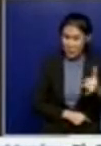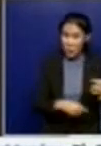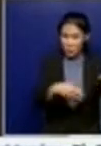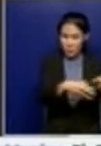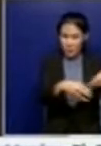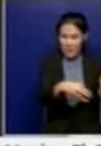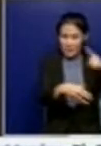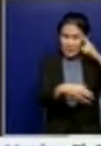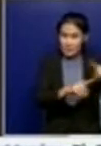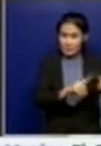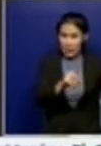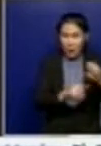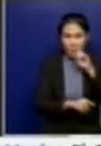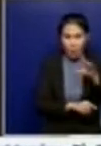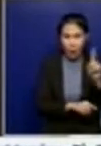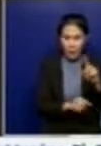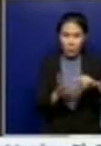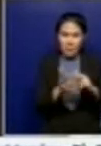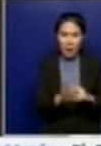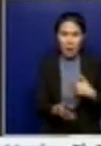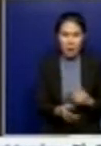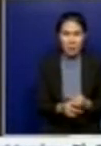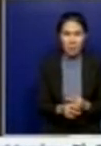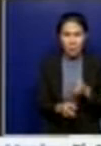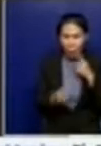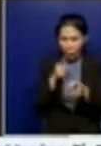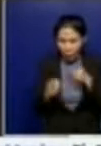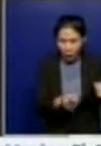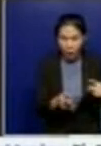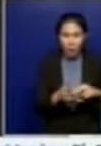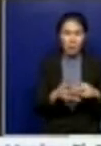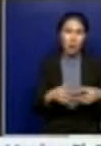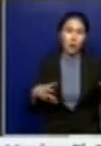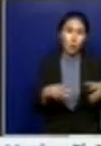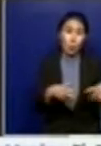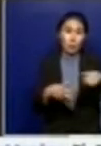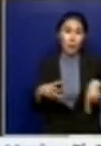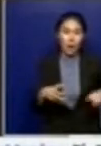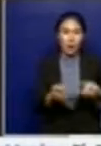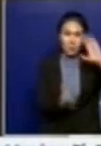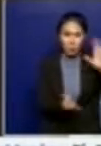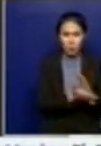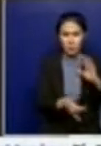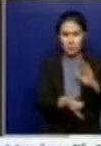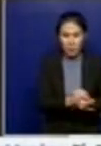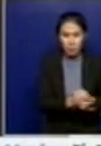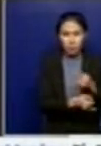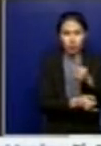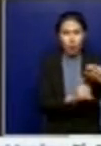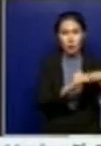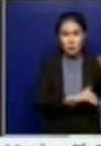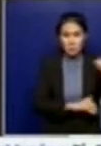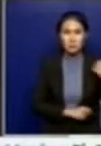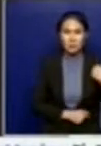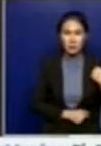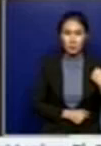ฉบับนี้และออกมาวิพากษ์วิจารณ์นะครับกับถูกจับกุมดำเนินคดีไปเกือบ200คนนะครับเมื่อร่างรั